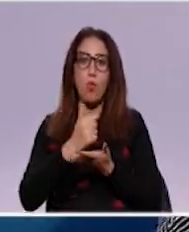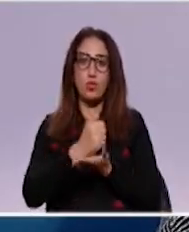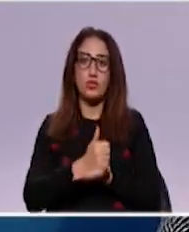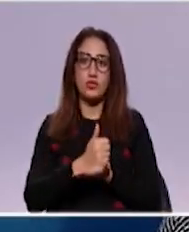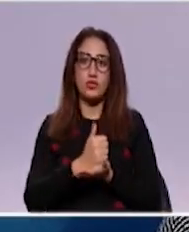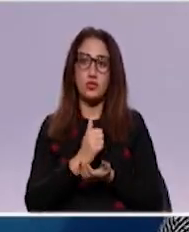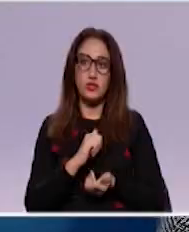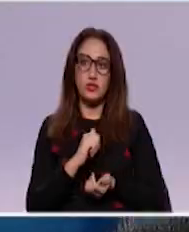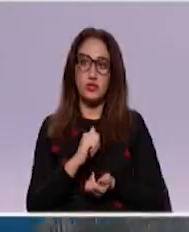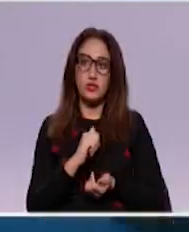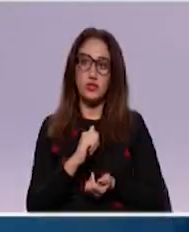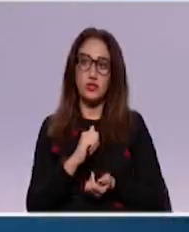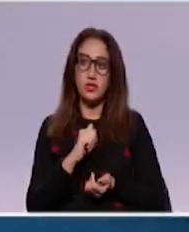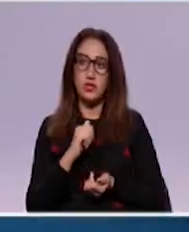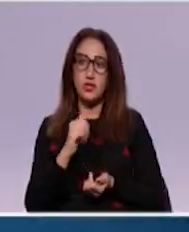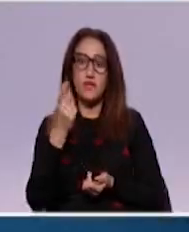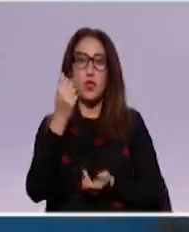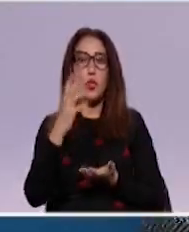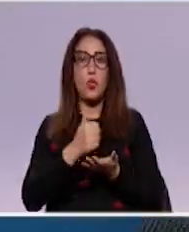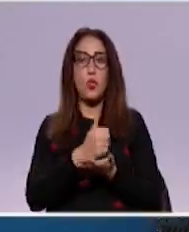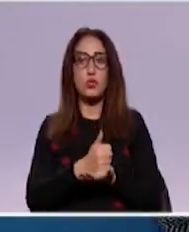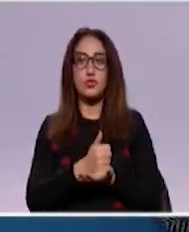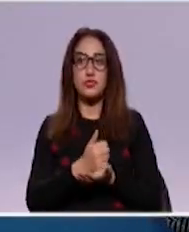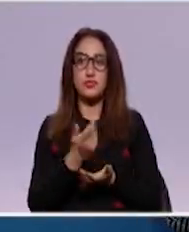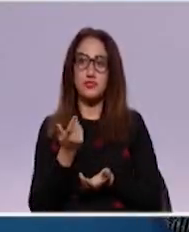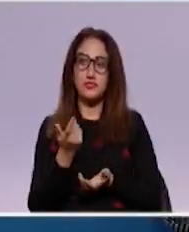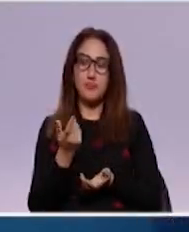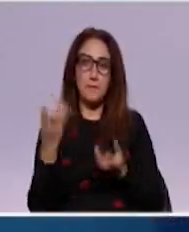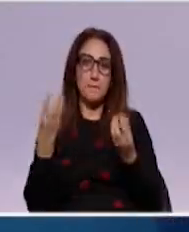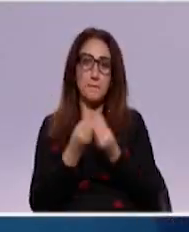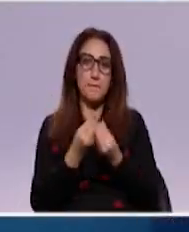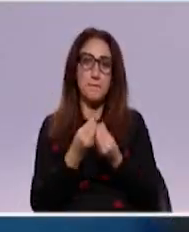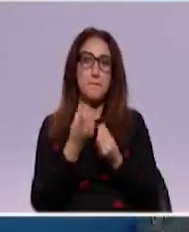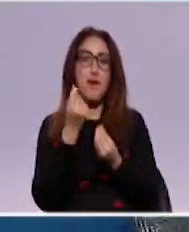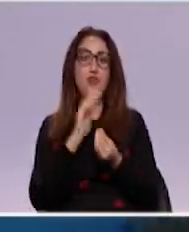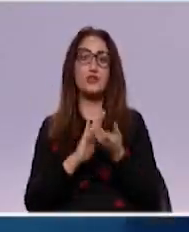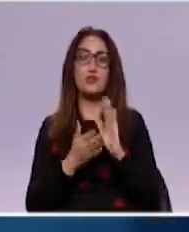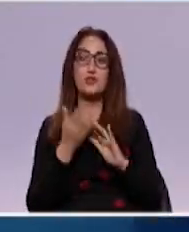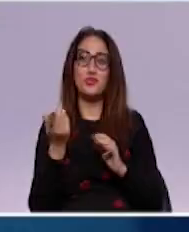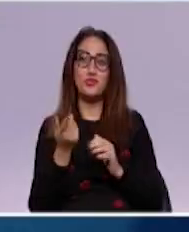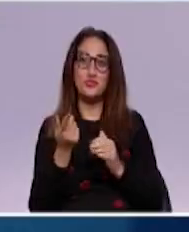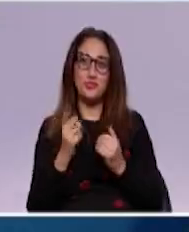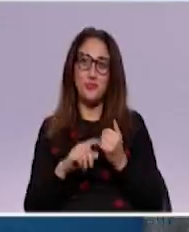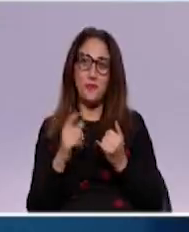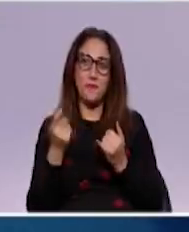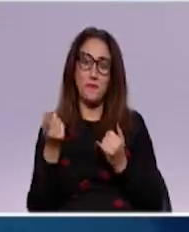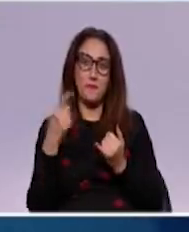طب اركب. قال طب هنادي المنتج. قلت له كمان المنتج يعني معهوش فلوس، يعني انت جاي على حسابنا والمنتج كمان على حساب